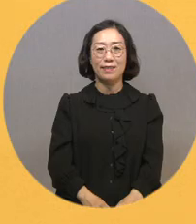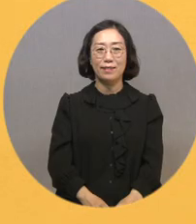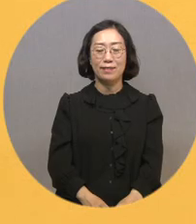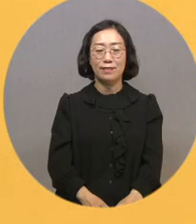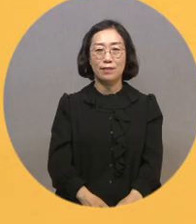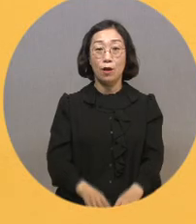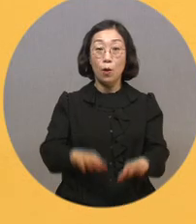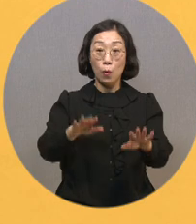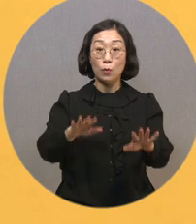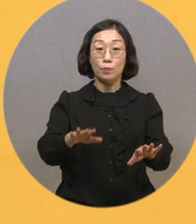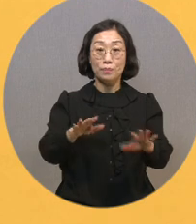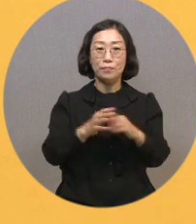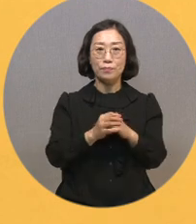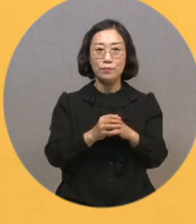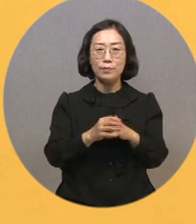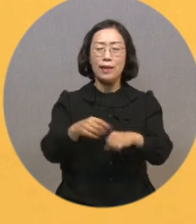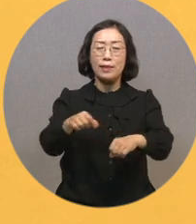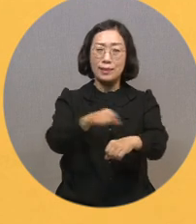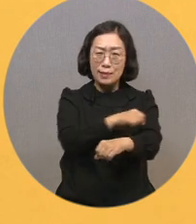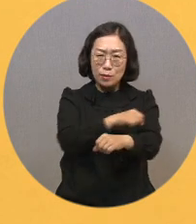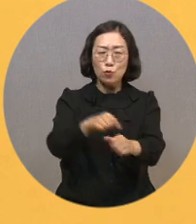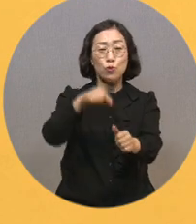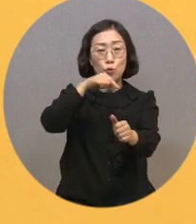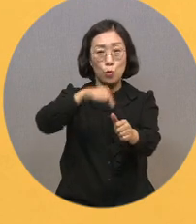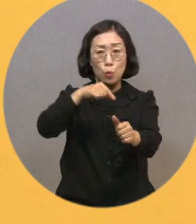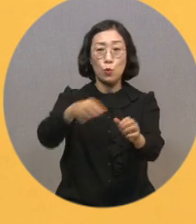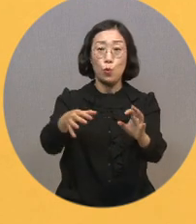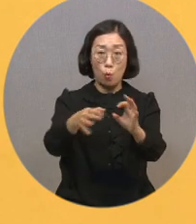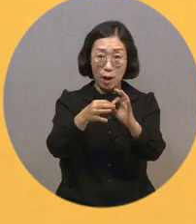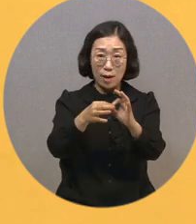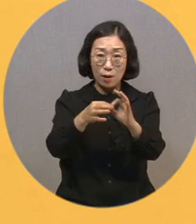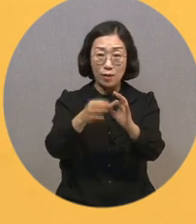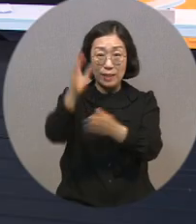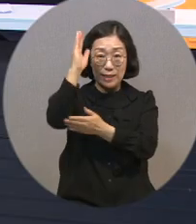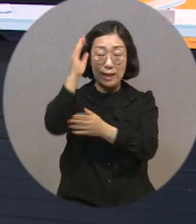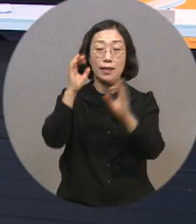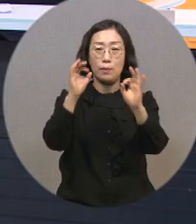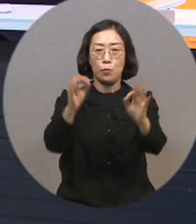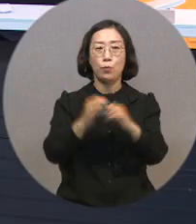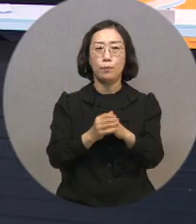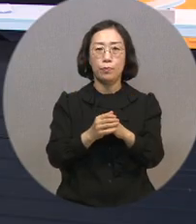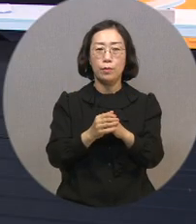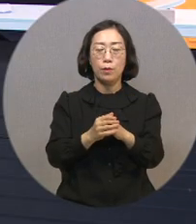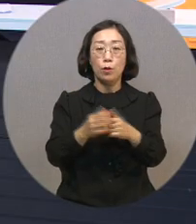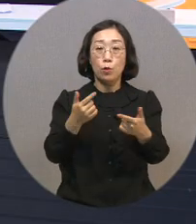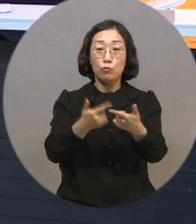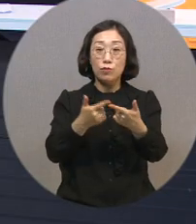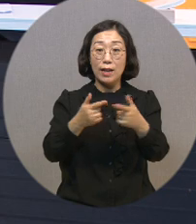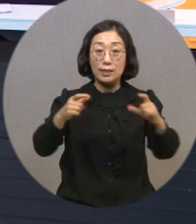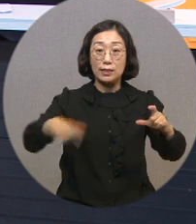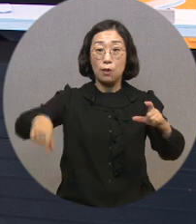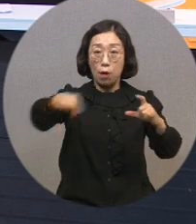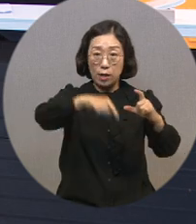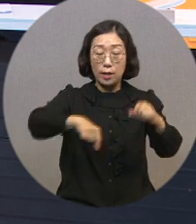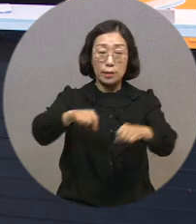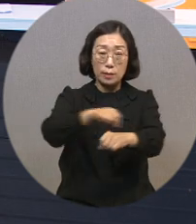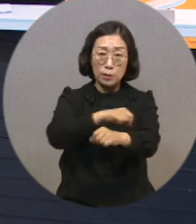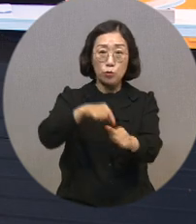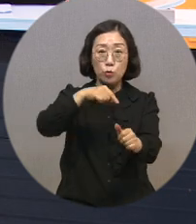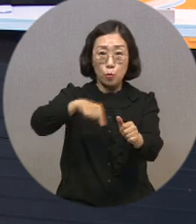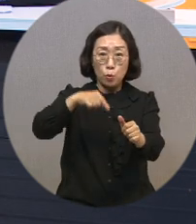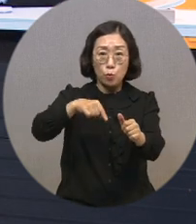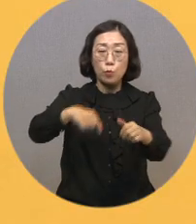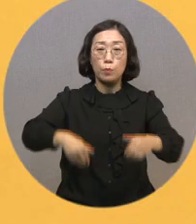교육감님 이번에는요 특수교육에 대한 이야기를 좀 나눠보도록 하겠습니다. 네. 우리 부산 지역 내에 특수교육